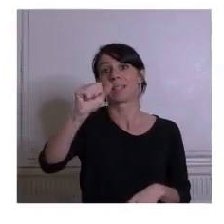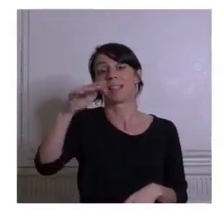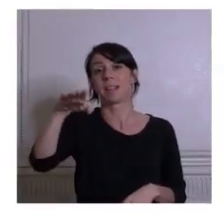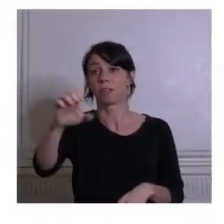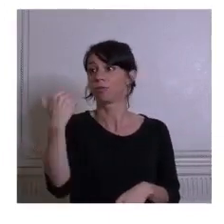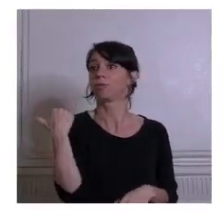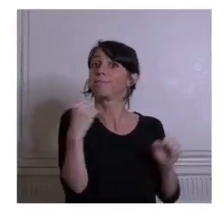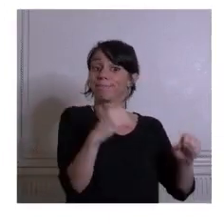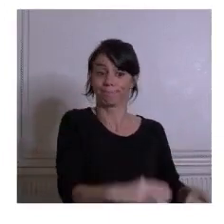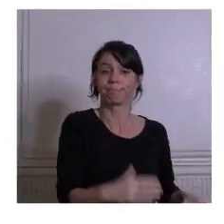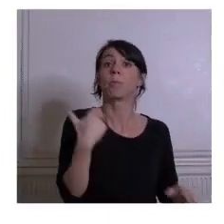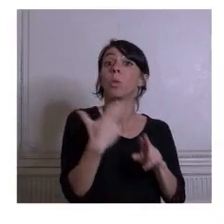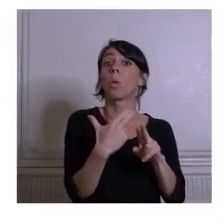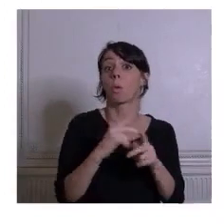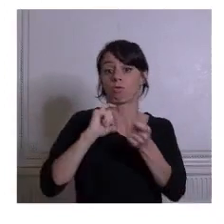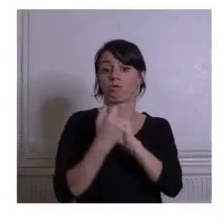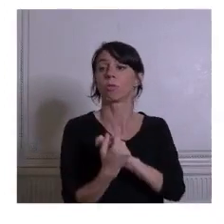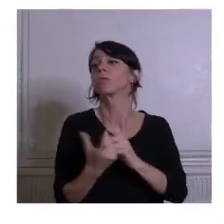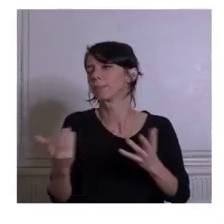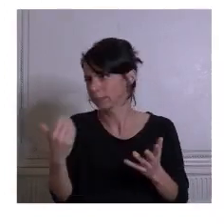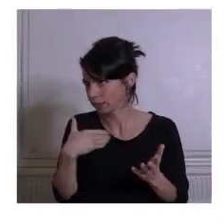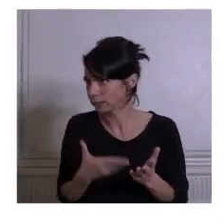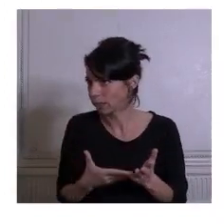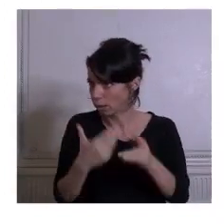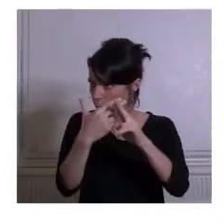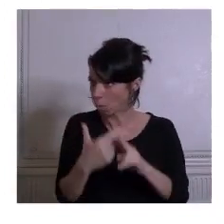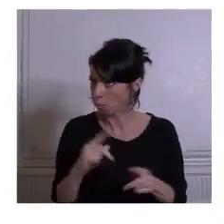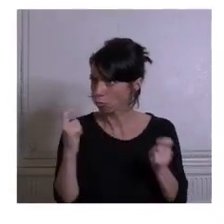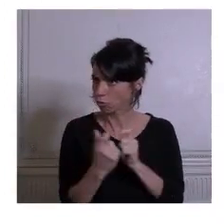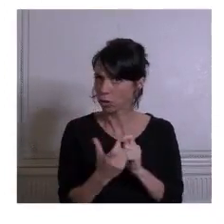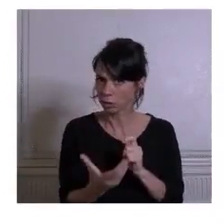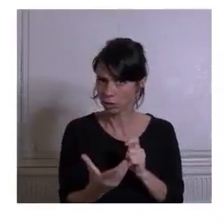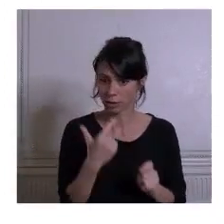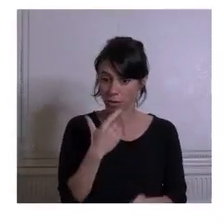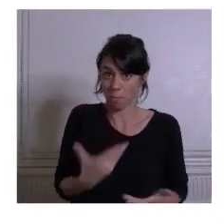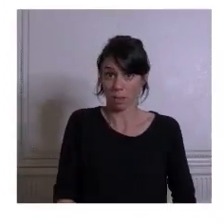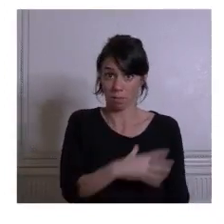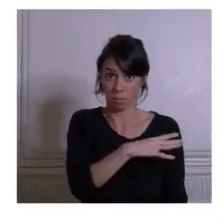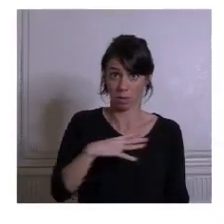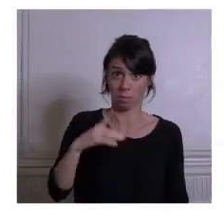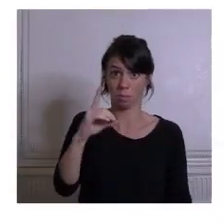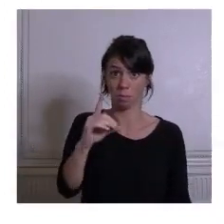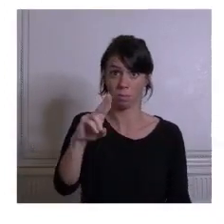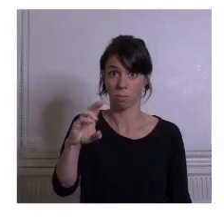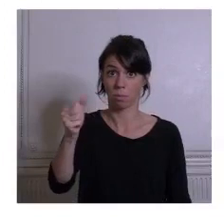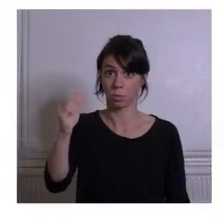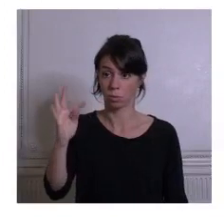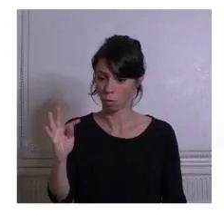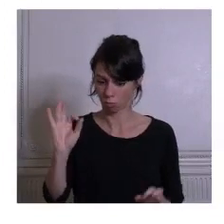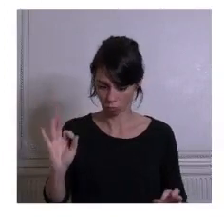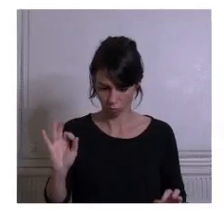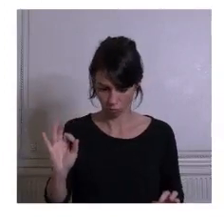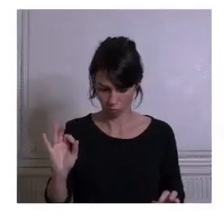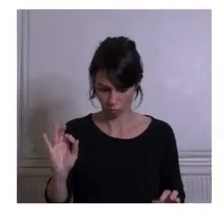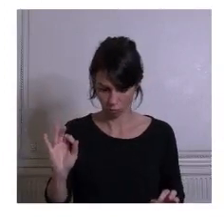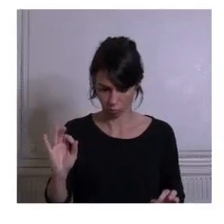pas. Alors, ceci étant exposé, des remarques, il y a des votes contre, des abstentions à l'unanimité. Je vous remercie. Nous revenons à